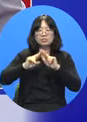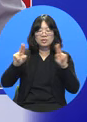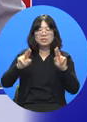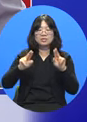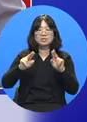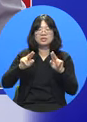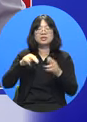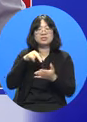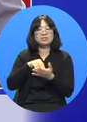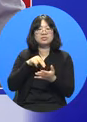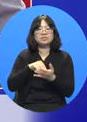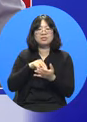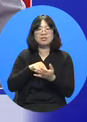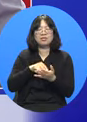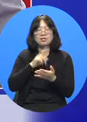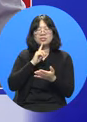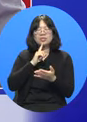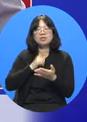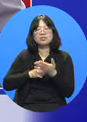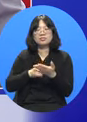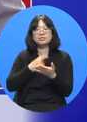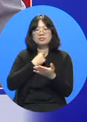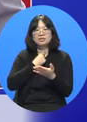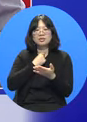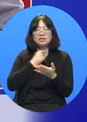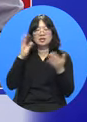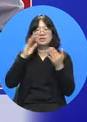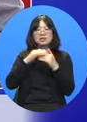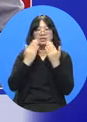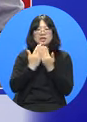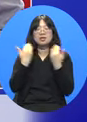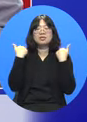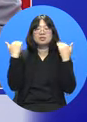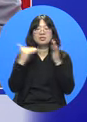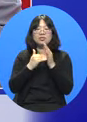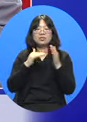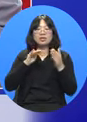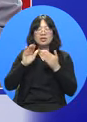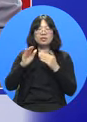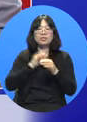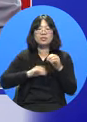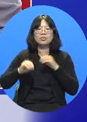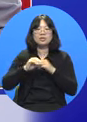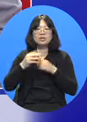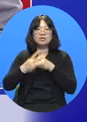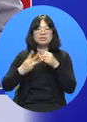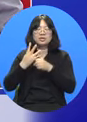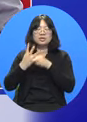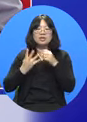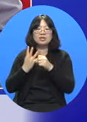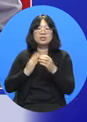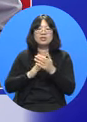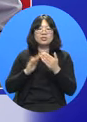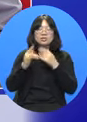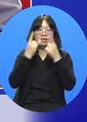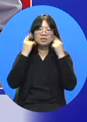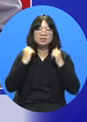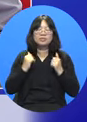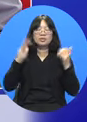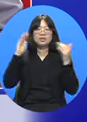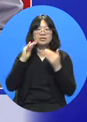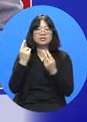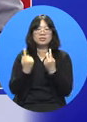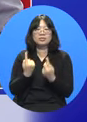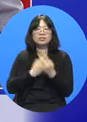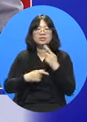대해서 그래서 저는 그걸 말씀드리고 싶은 거예요. 그 아이들이 더 성장해서 오히려 3년, 4년 뒤에 오히려 대학교 졸업한 아이들보다도